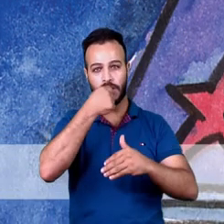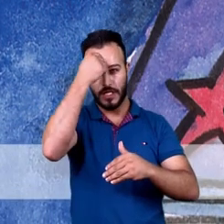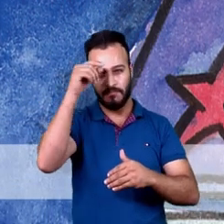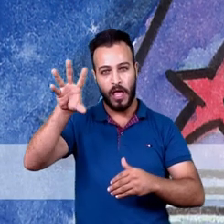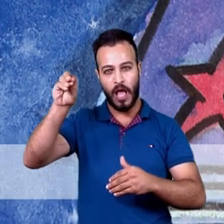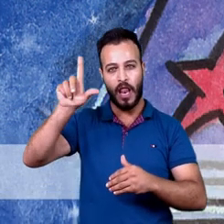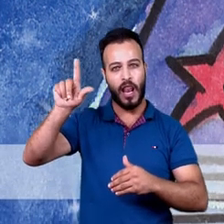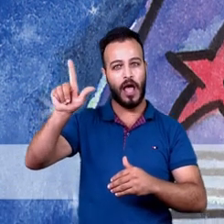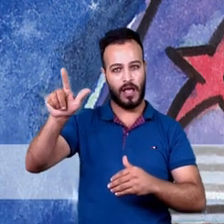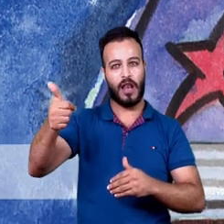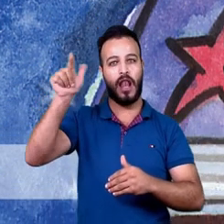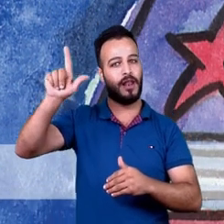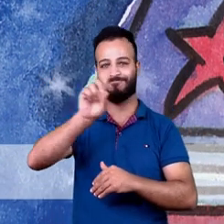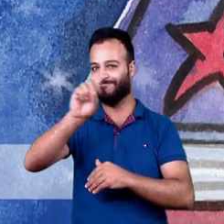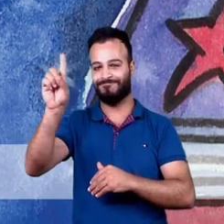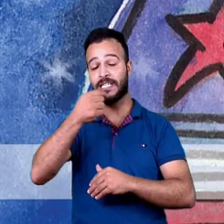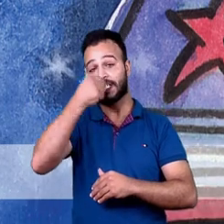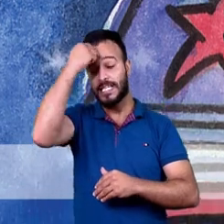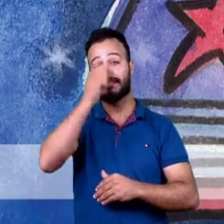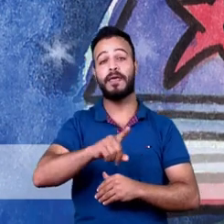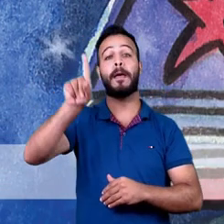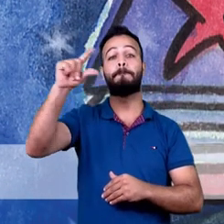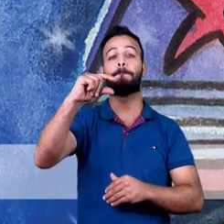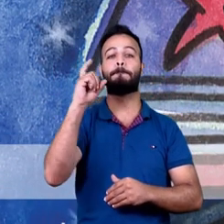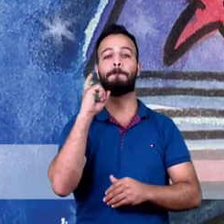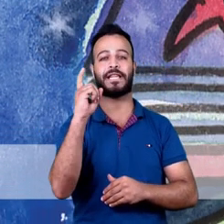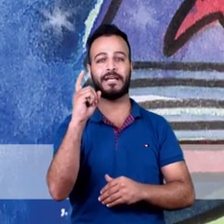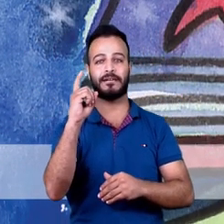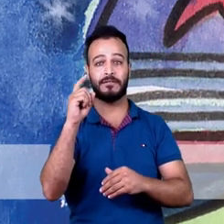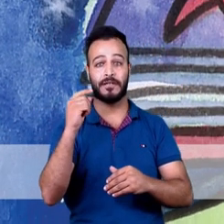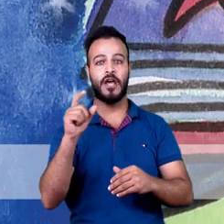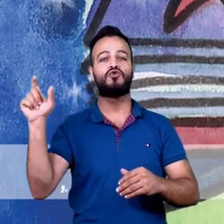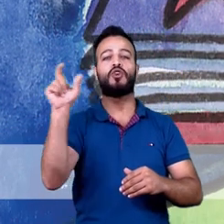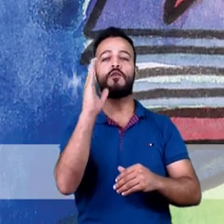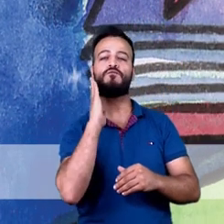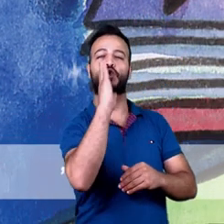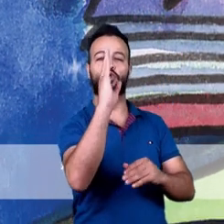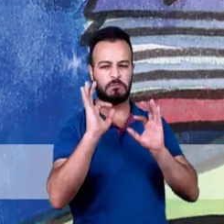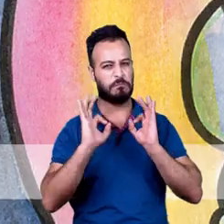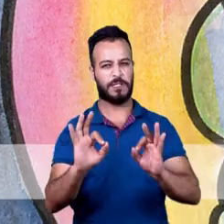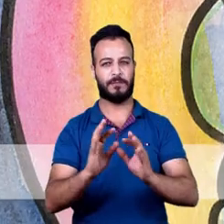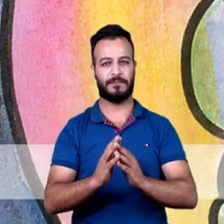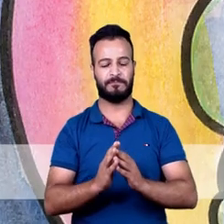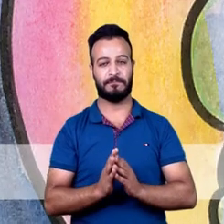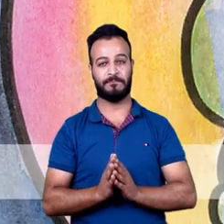أدعى بالهلال، بل أدعى بالبدر عند انتصاف الشهر.